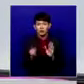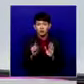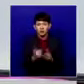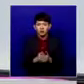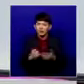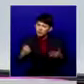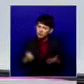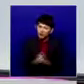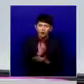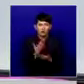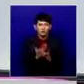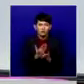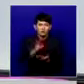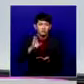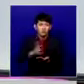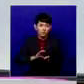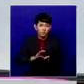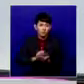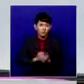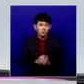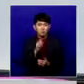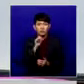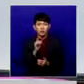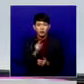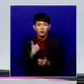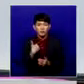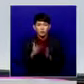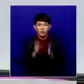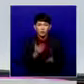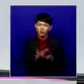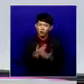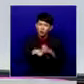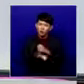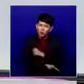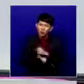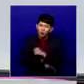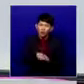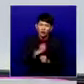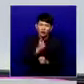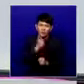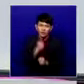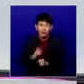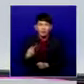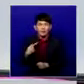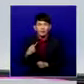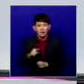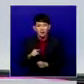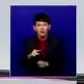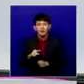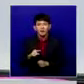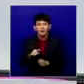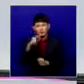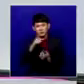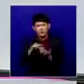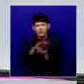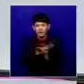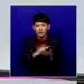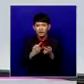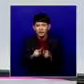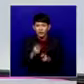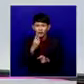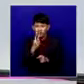งบประมาณถ้ามาบอกว่ามีคนคอร์รัปชันแล้วก็ทำได้ดีประเทศชาติได้ประโยชน์มันก็มีส่วนที่เ